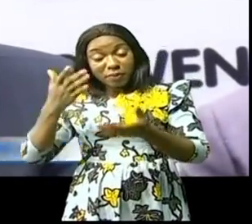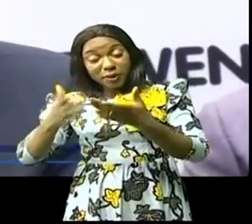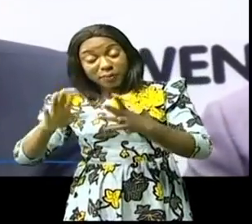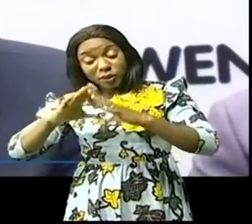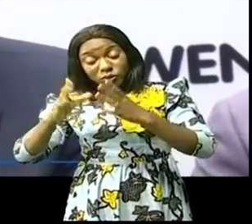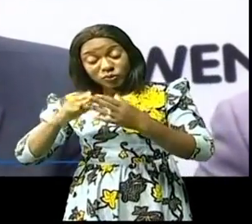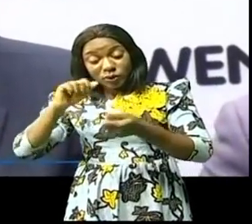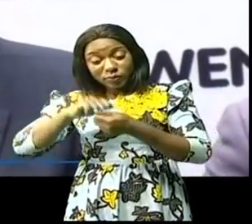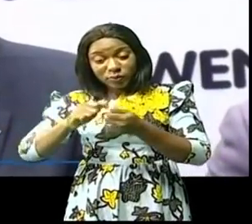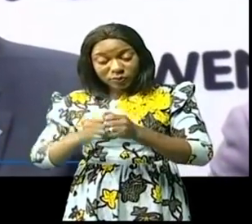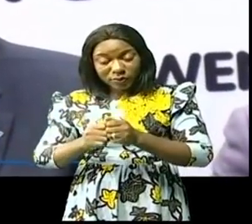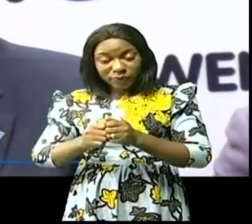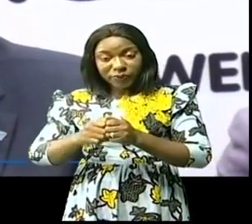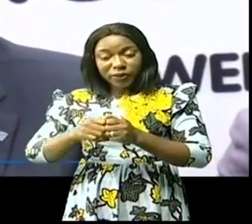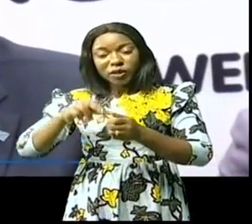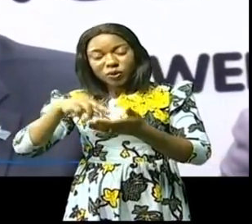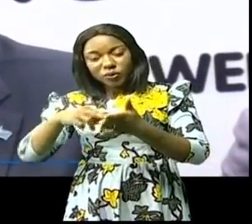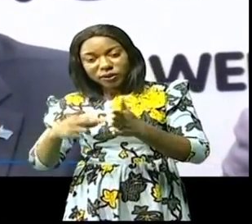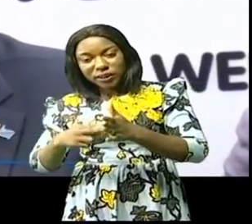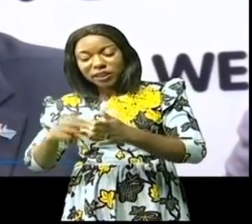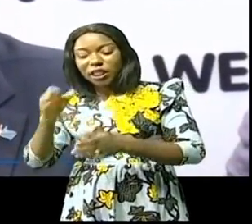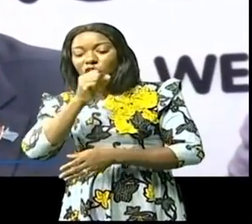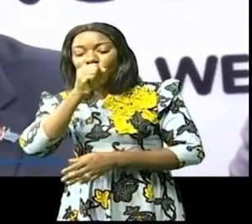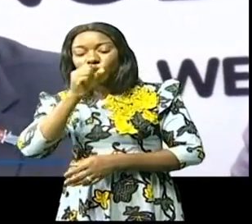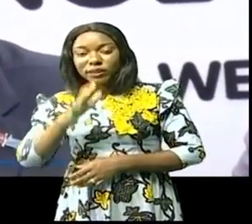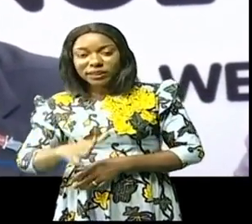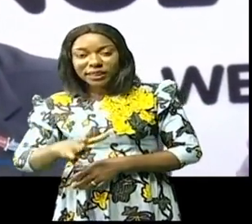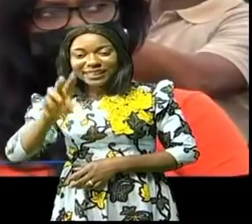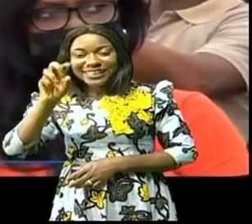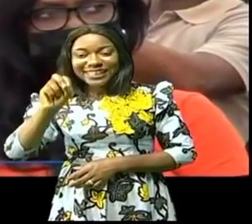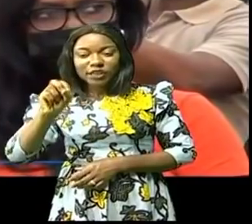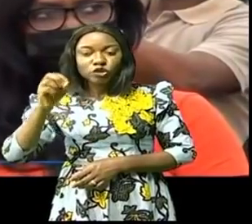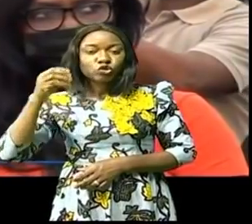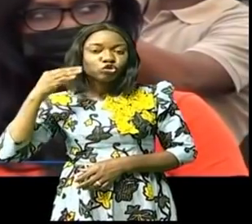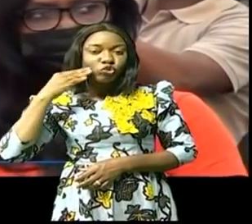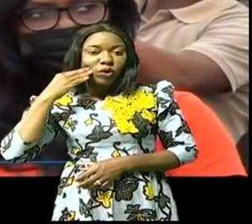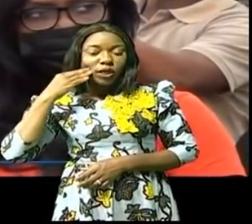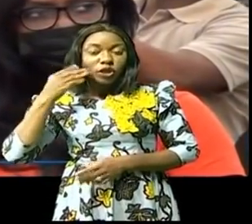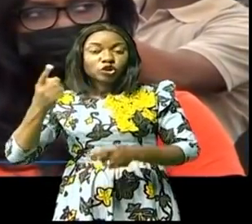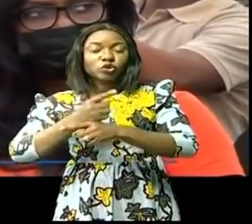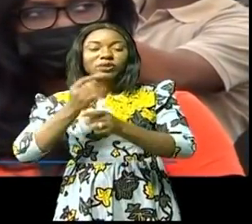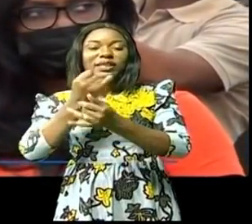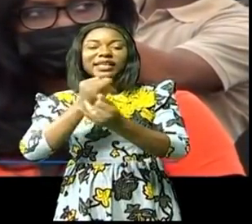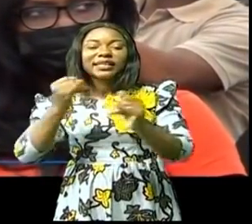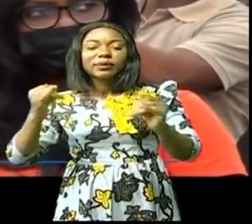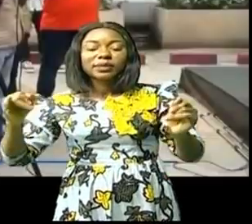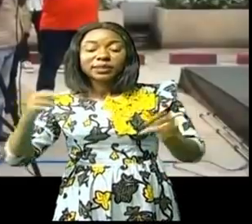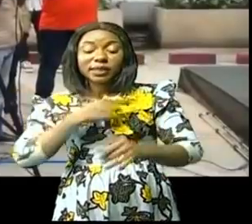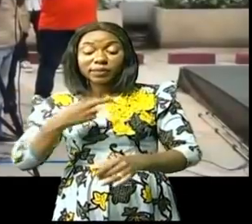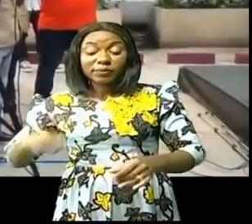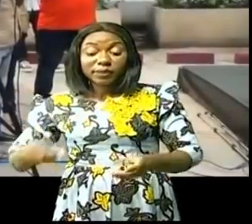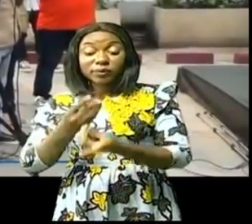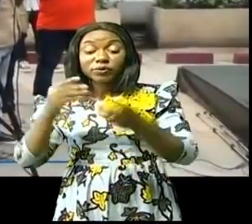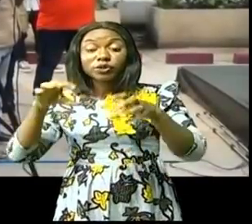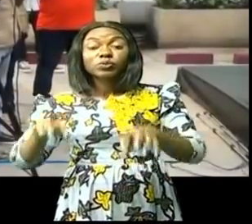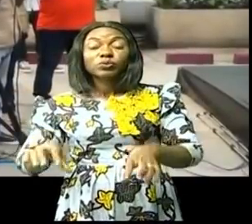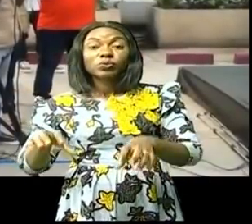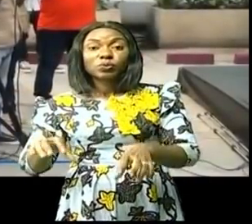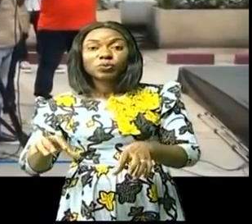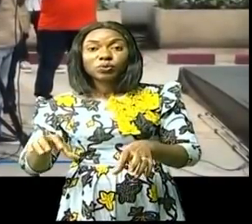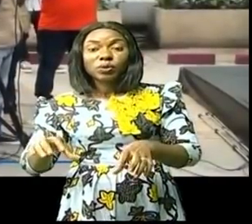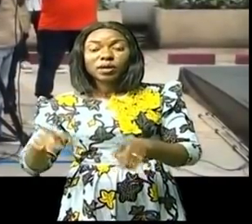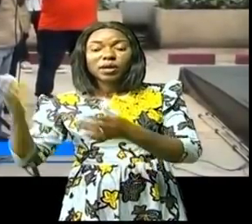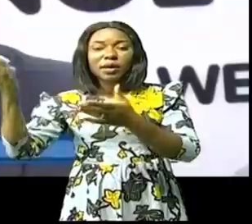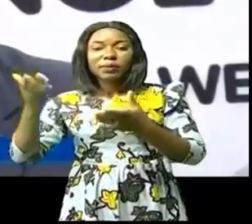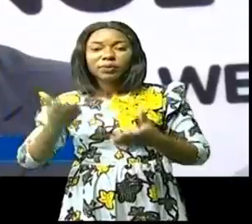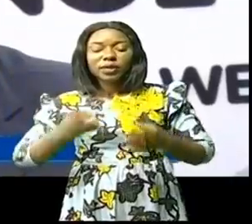ses différentes sphères, ce concert qui se tiendra ce 30 juin, jour de l'indépendance de la République démocratique du Congo, apporte